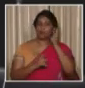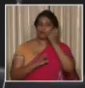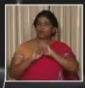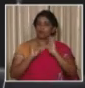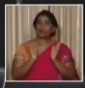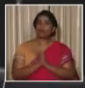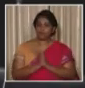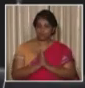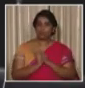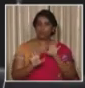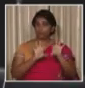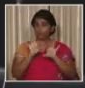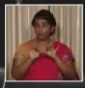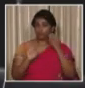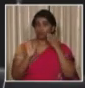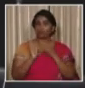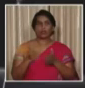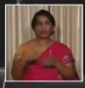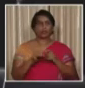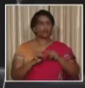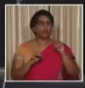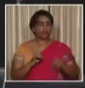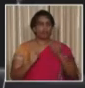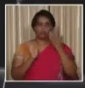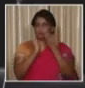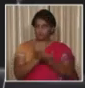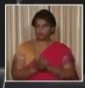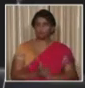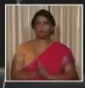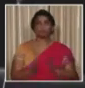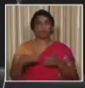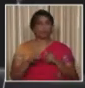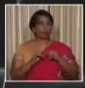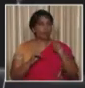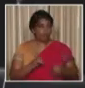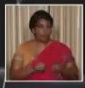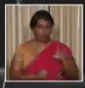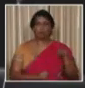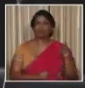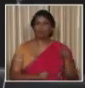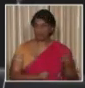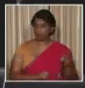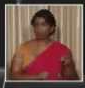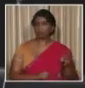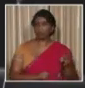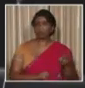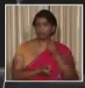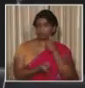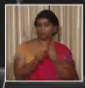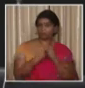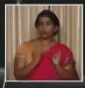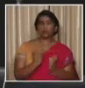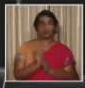යෝජනාවක්ම තෝරගන්න එක පිළිබඳ කැබිනට් මණ්ඩලයට ඉදිරිපත් කරනවා. කැබිනට් මණ්ඩලය විසින් එය ඉවැලුවේෂන් කමිටිය